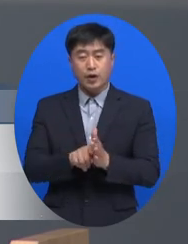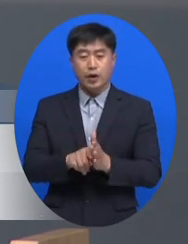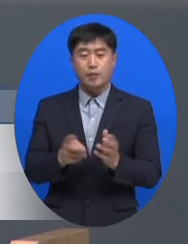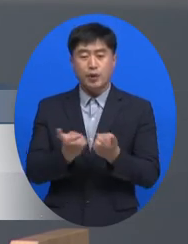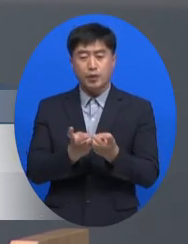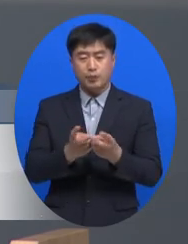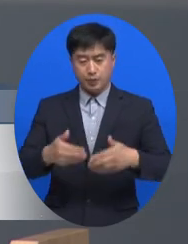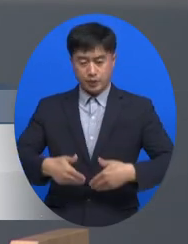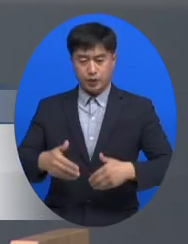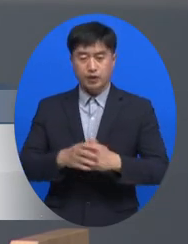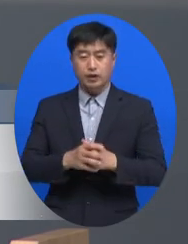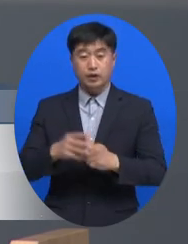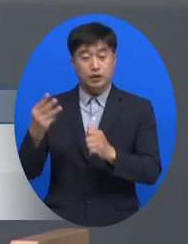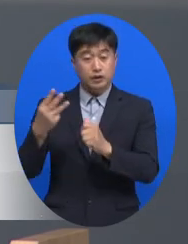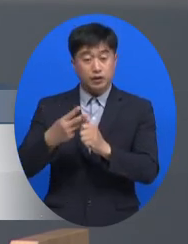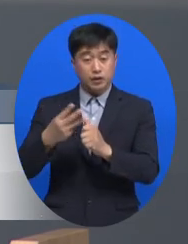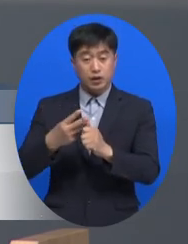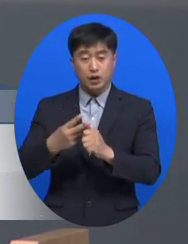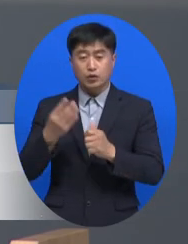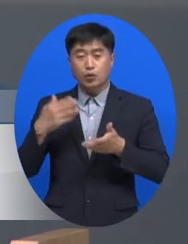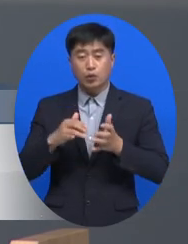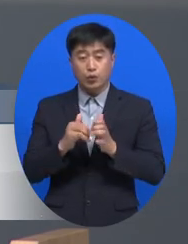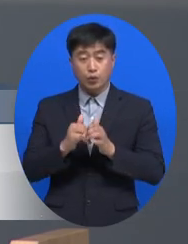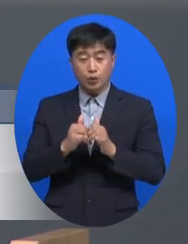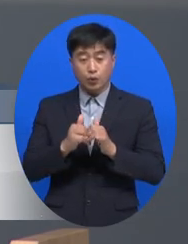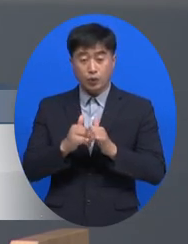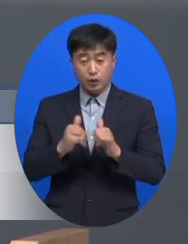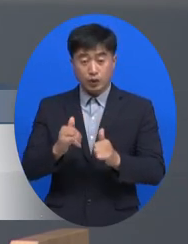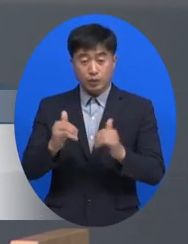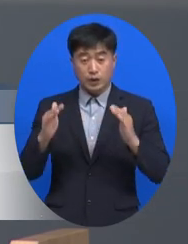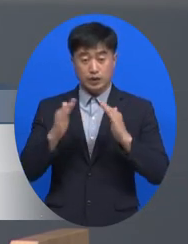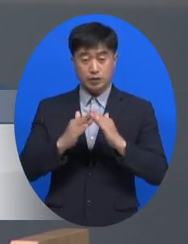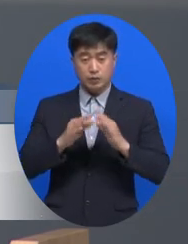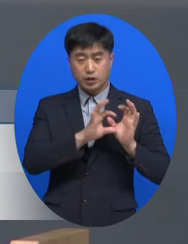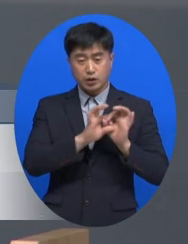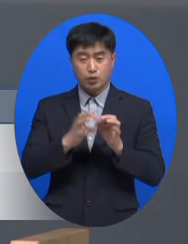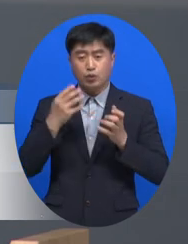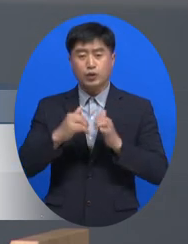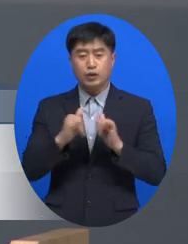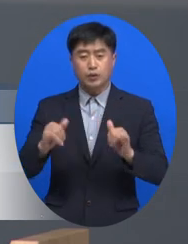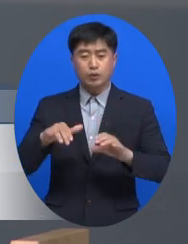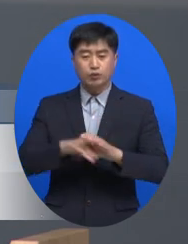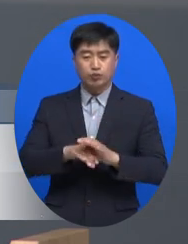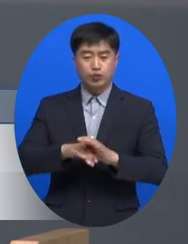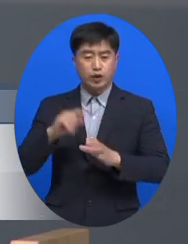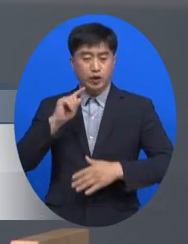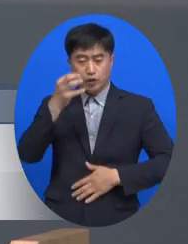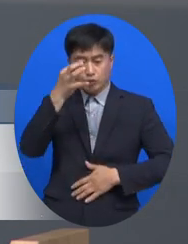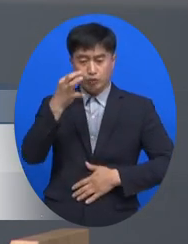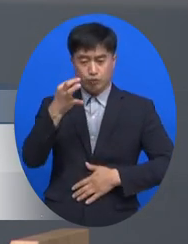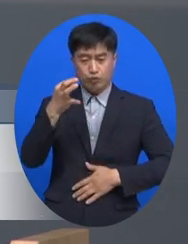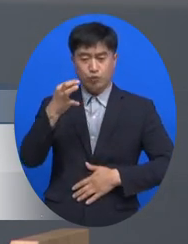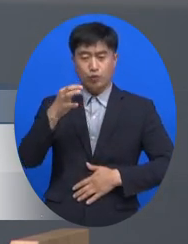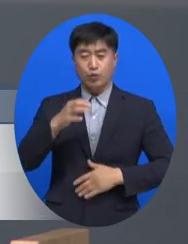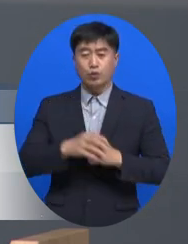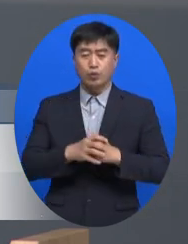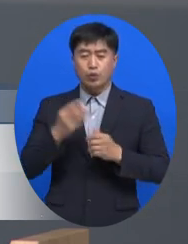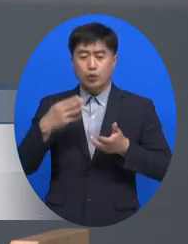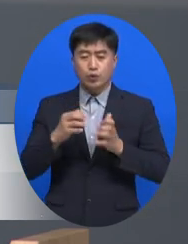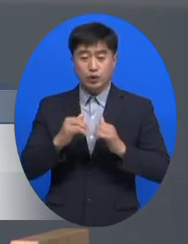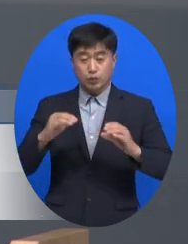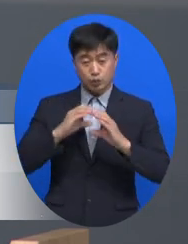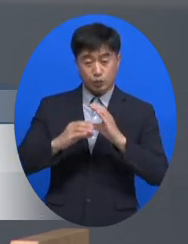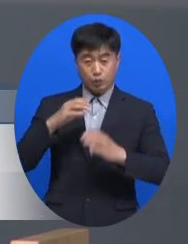대책이 절실합니다. 셋째, 도지사 공간이 계속해서 도민들께 문화예술의 향연과